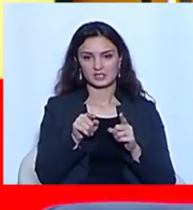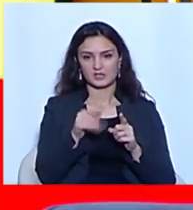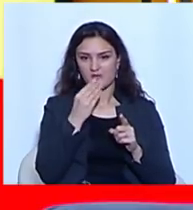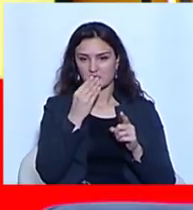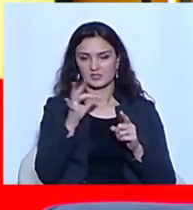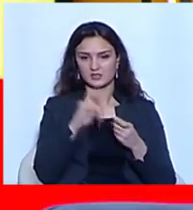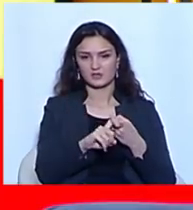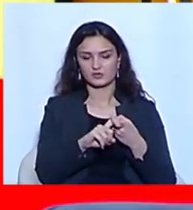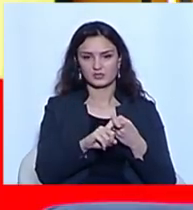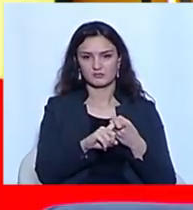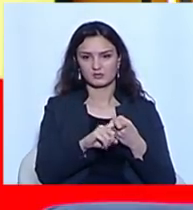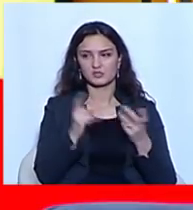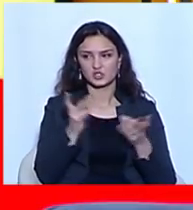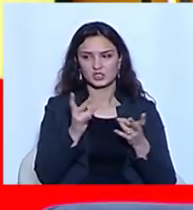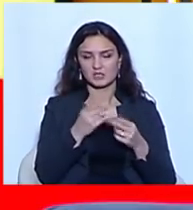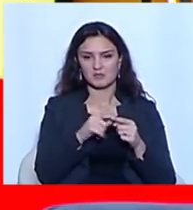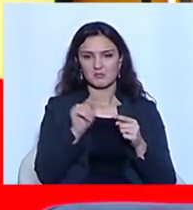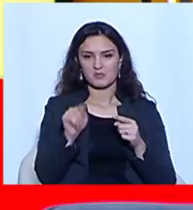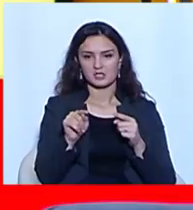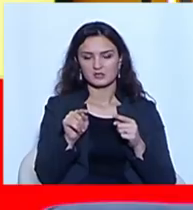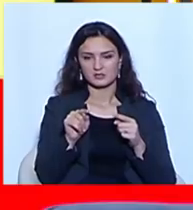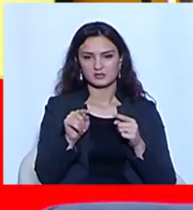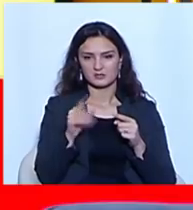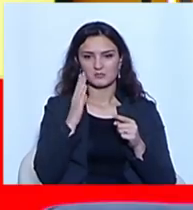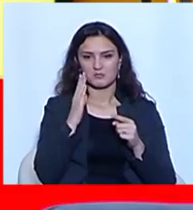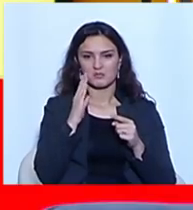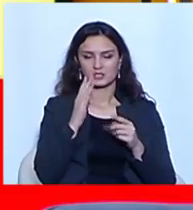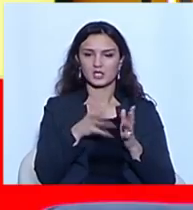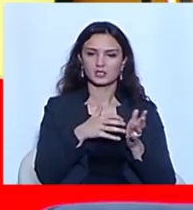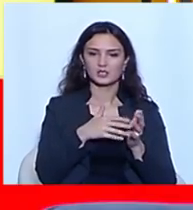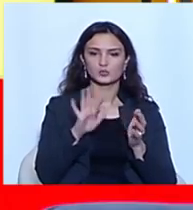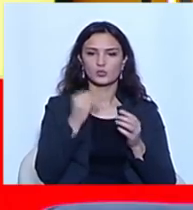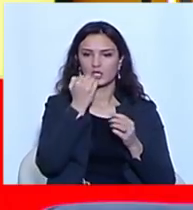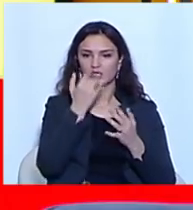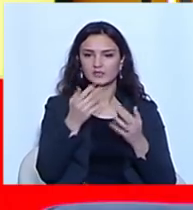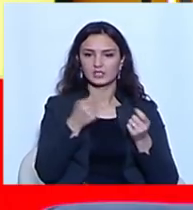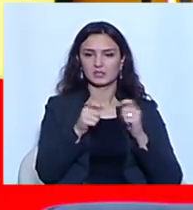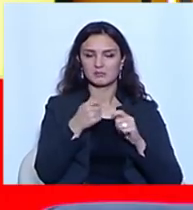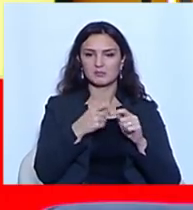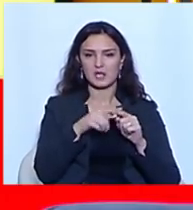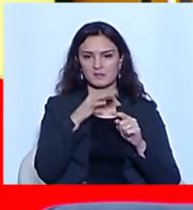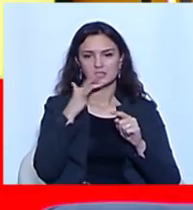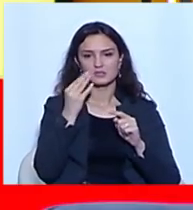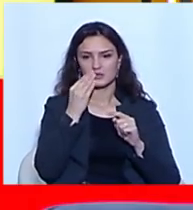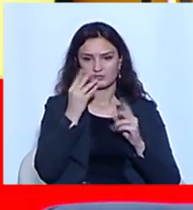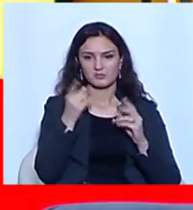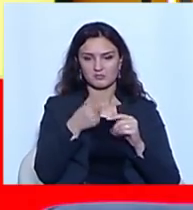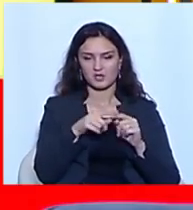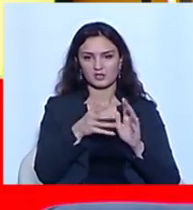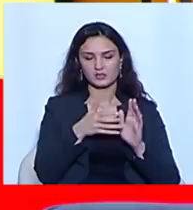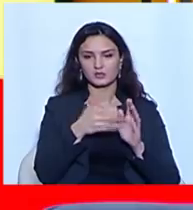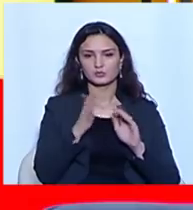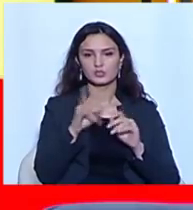თუნდაც კვებასთან დაკავშირებით. სჭირდება მას, მართლა აკლია თუ არა ეს ნივთიერებები, ამდენი საკვები მართლაც აკლია თუ